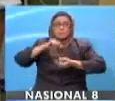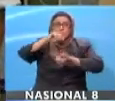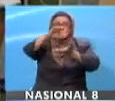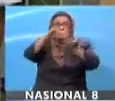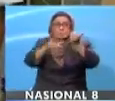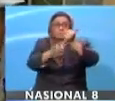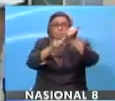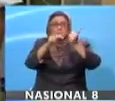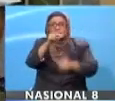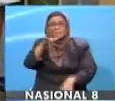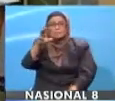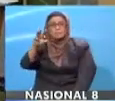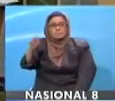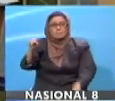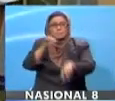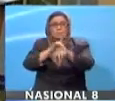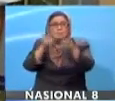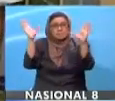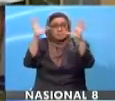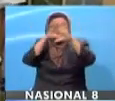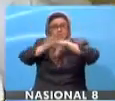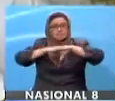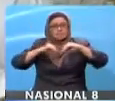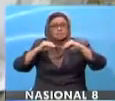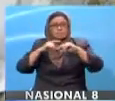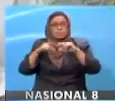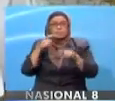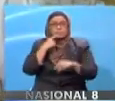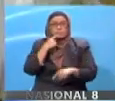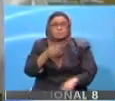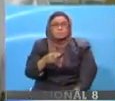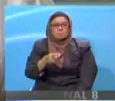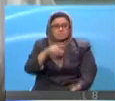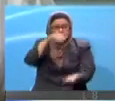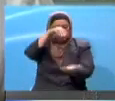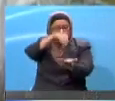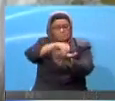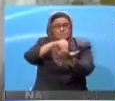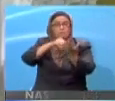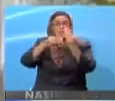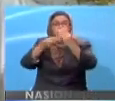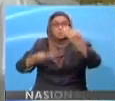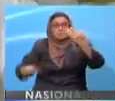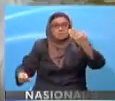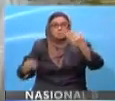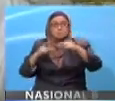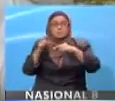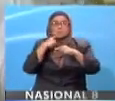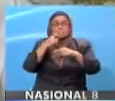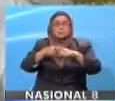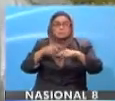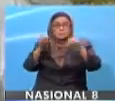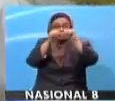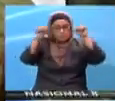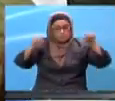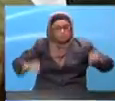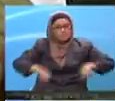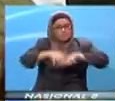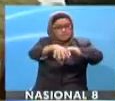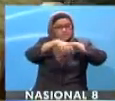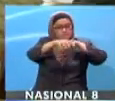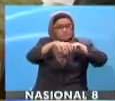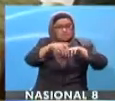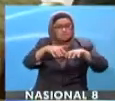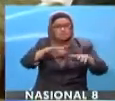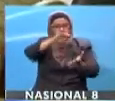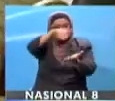Jabu di Miri, Sarawak. Pertumbuhan Nod Baram juga merangkumi Bandar Baru Telang Usan, Stesen Pertanian Bersepadu dan pelbagai